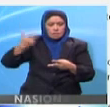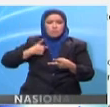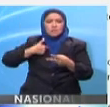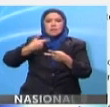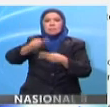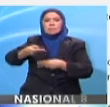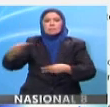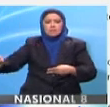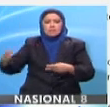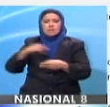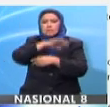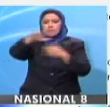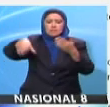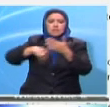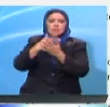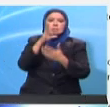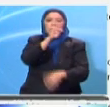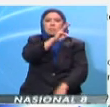melebihi r00